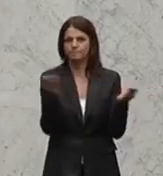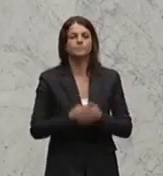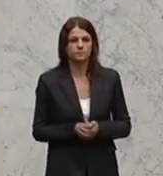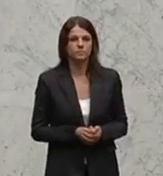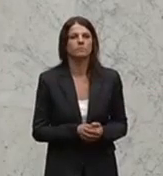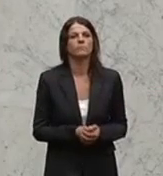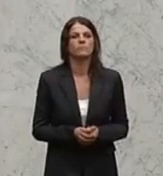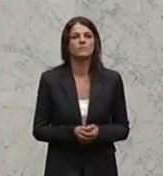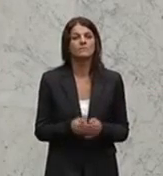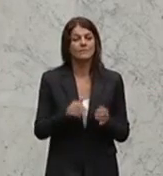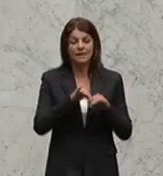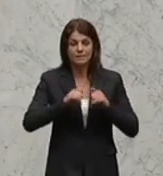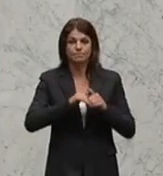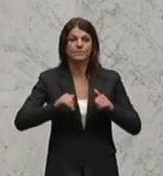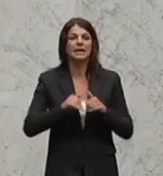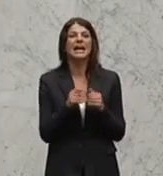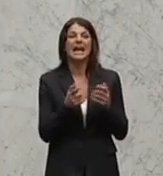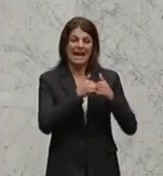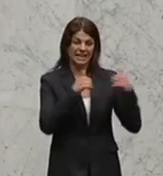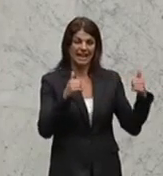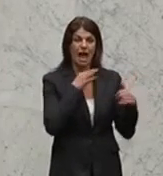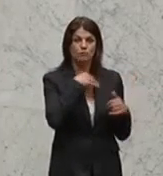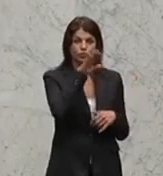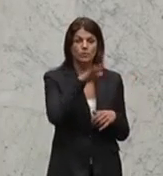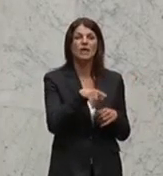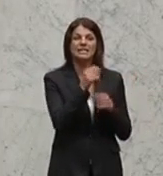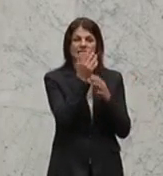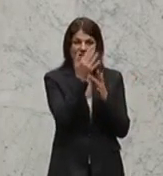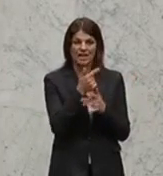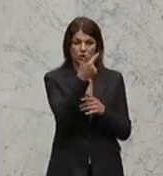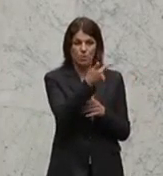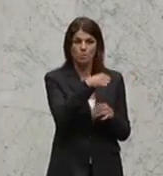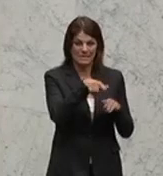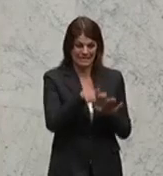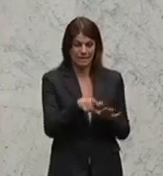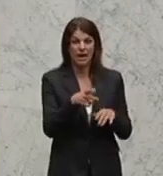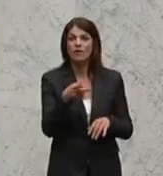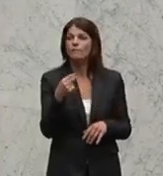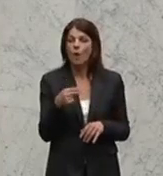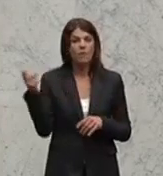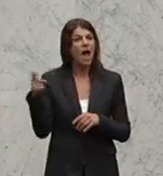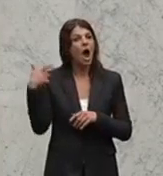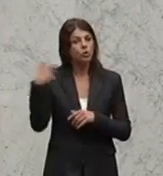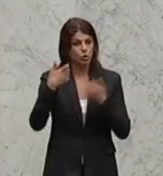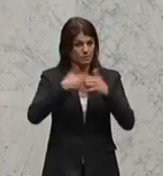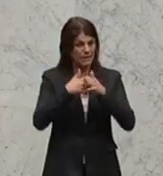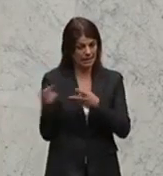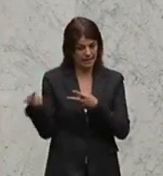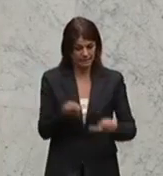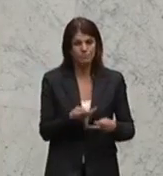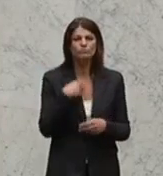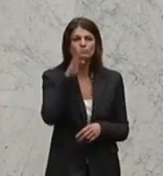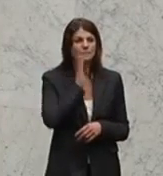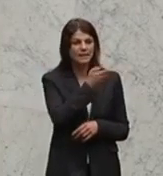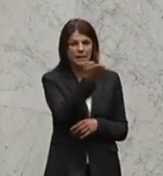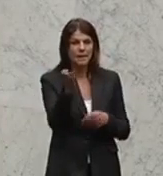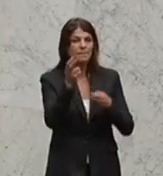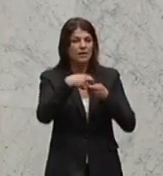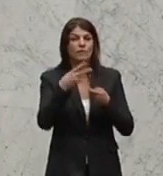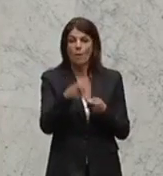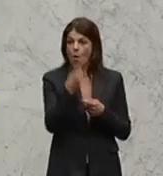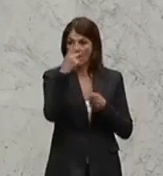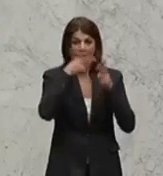Nun kommen wir zur getrennten Abstimmung über die Ziffern 2 bis 7 in der Fassung des Ausschussberichtes und ich bitte jene Mitglieder des Hohen Hauses,